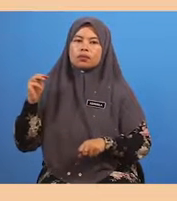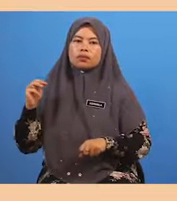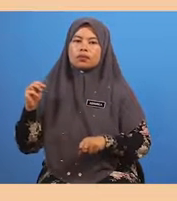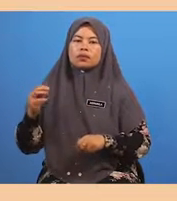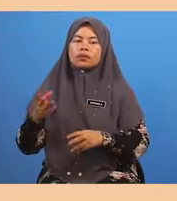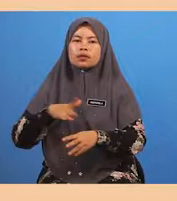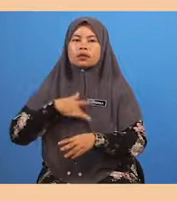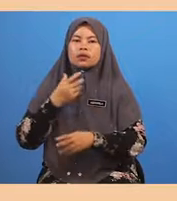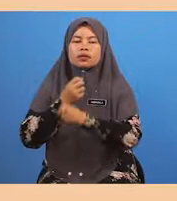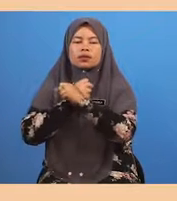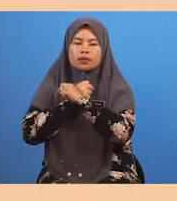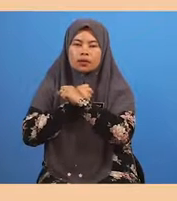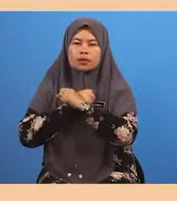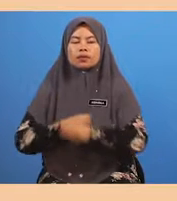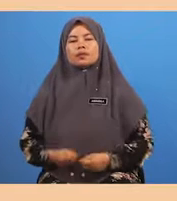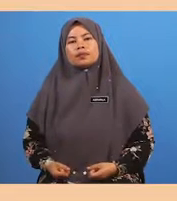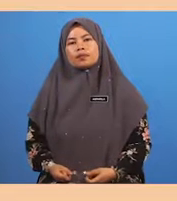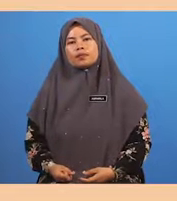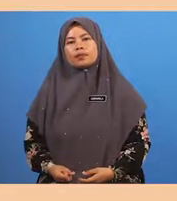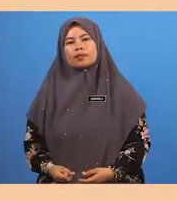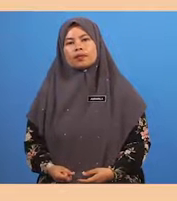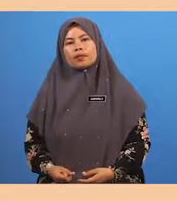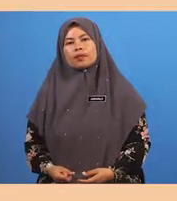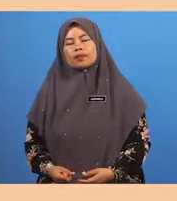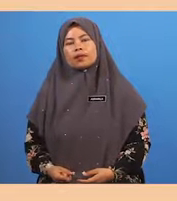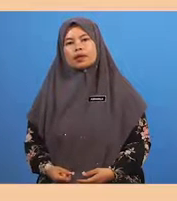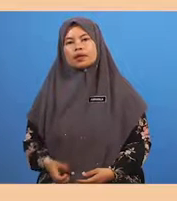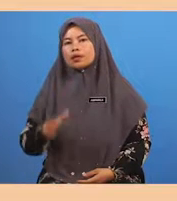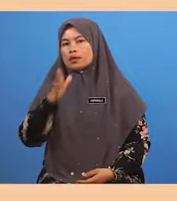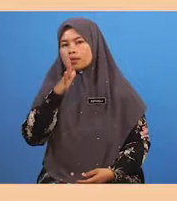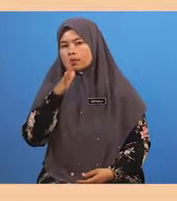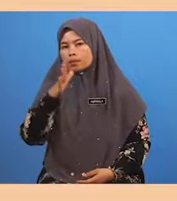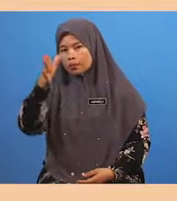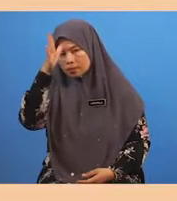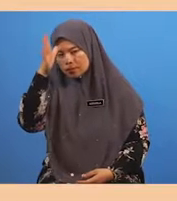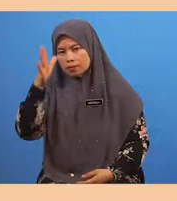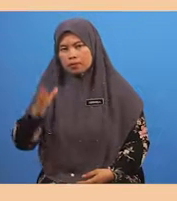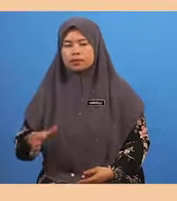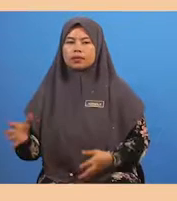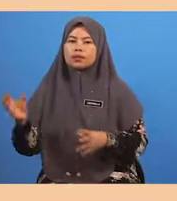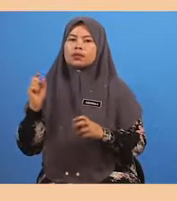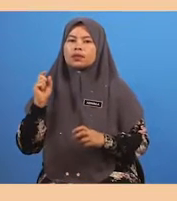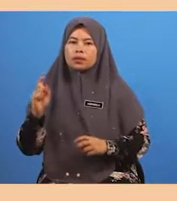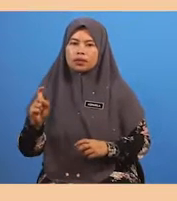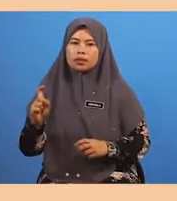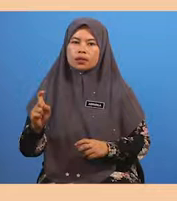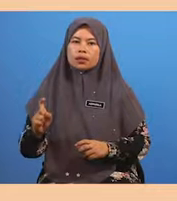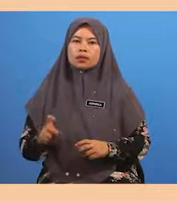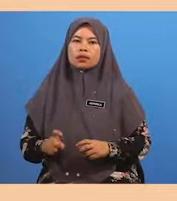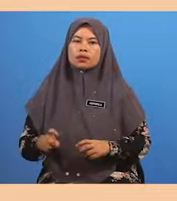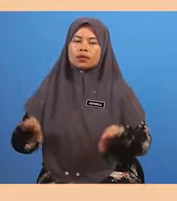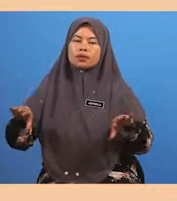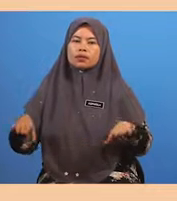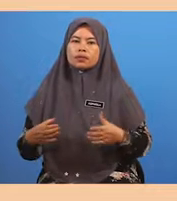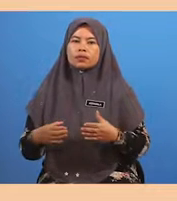untuk meneruskan kehidupan. Di samping itu, ibu bapa angkat mestilah melayan anak angkat secara